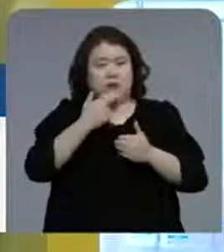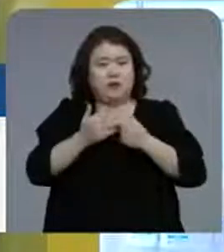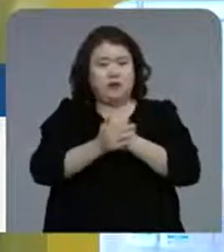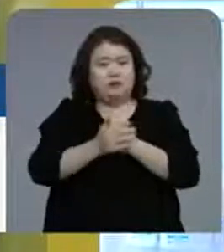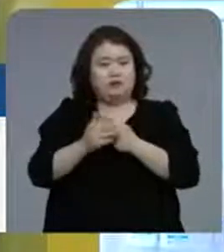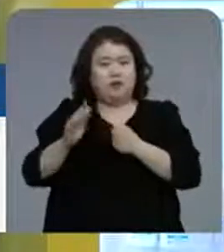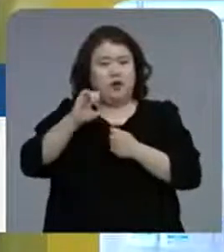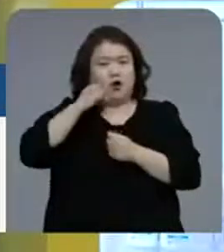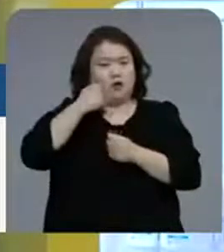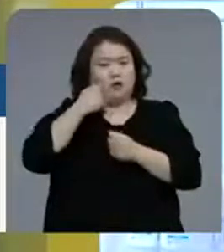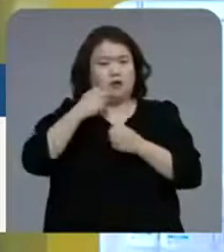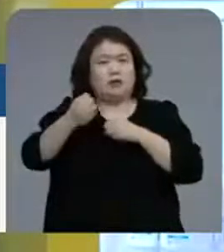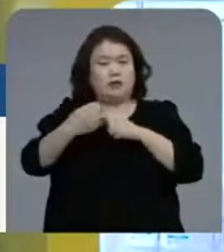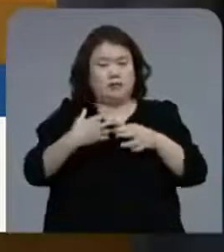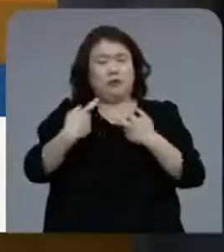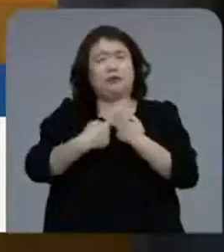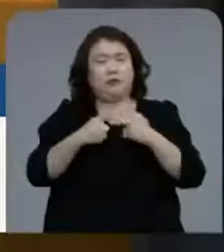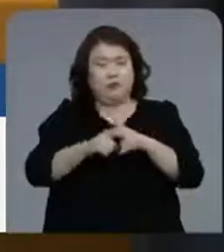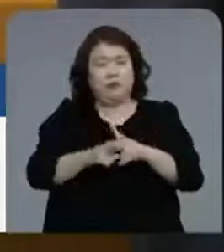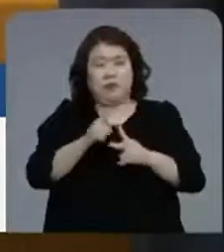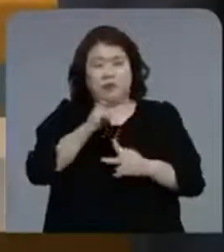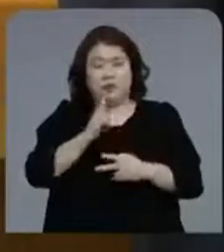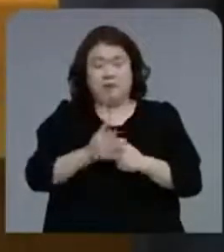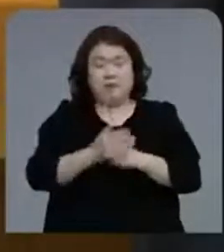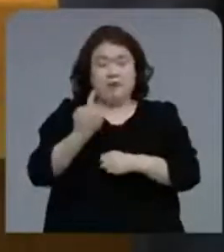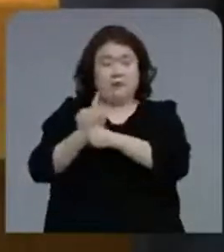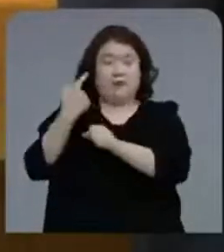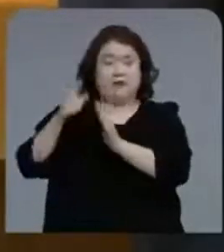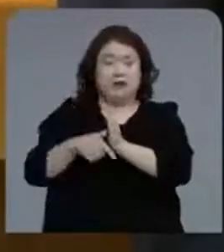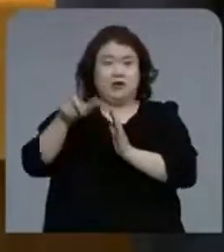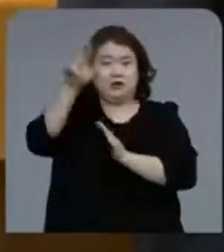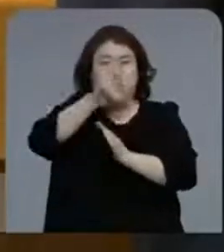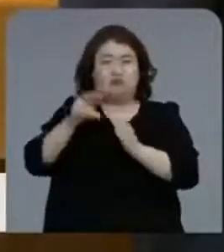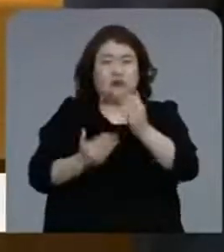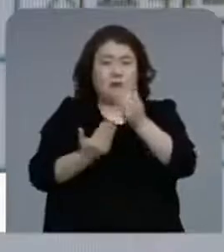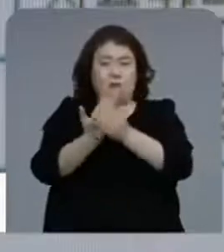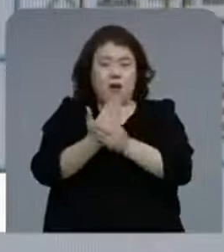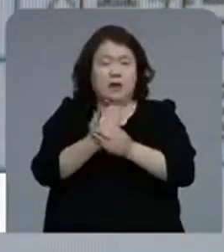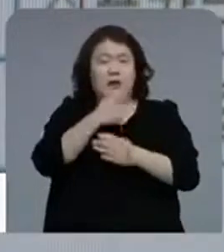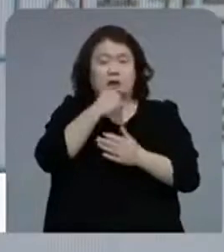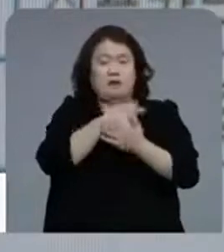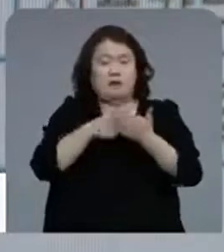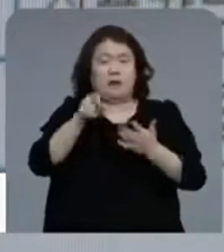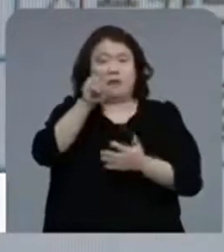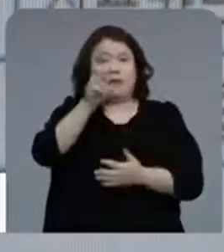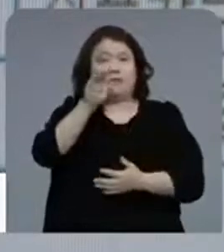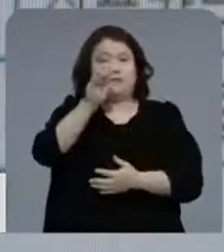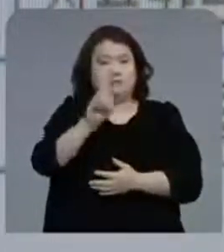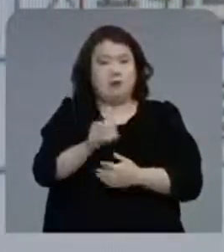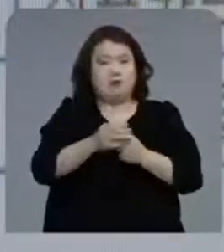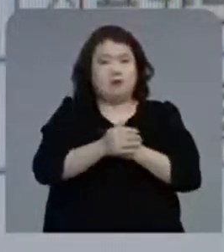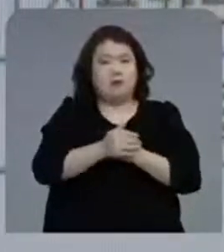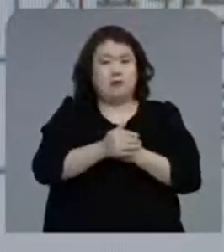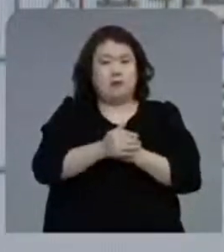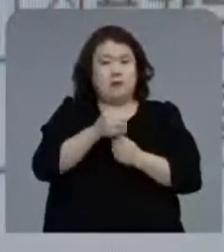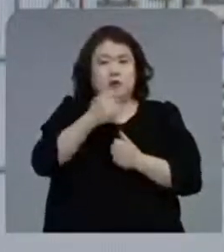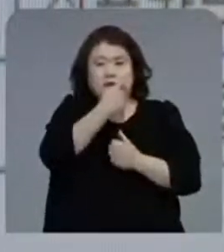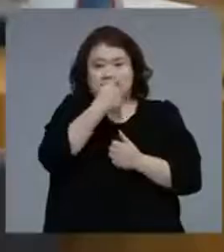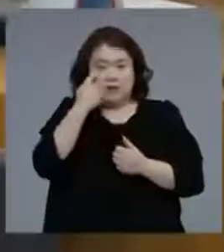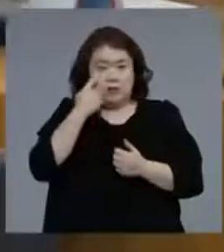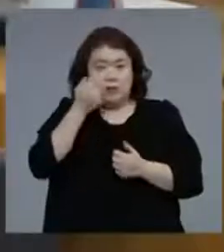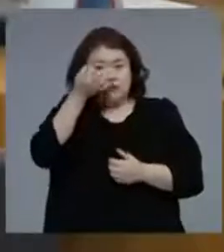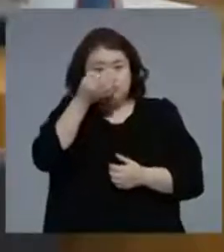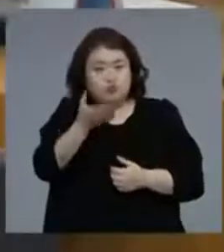답변으로 보이는데 예, 그렇습니다. 지난해 전국에서 발생한 스미싱 피해는 20만 건. 범죄 사실이 입증돼도